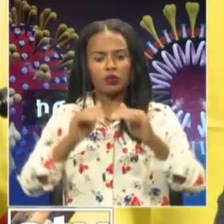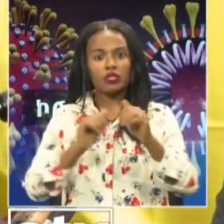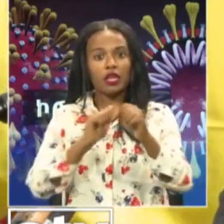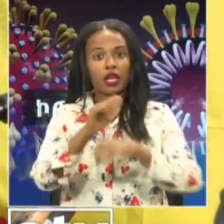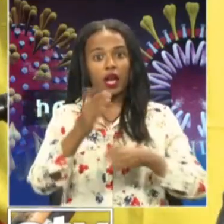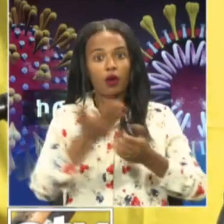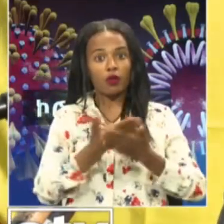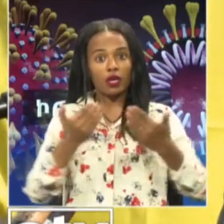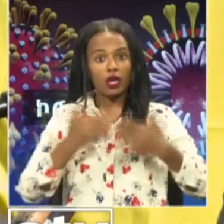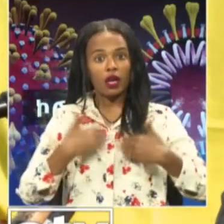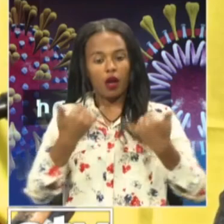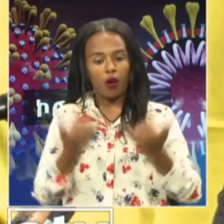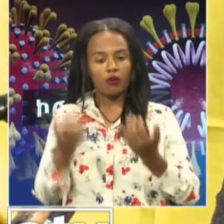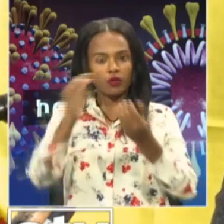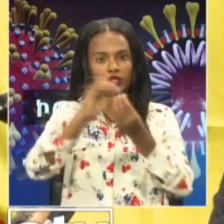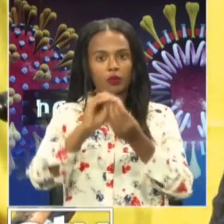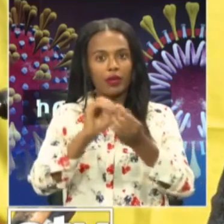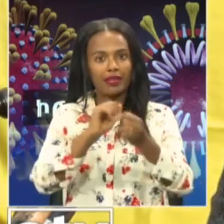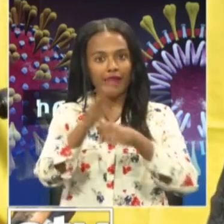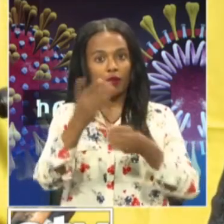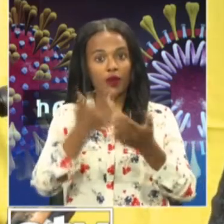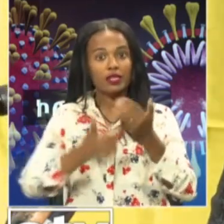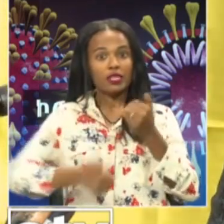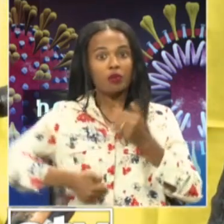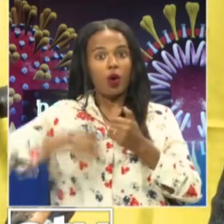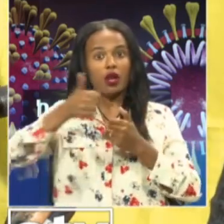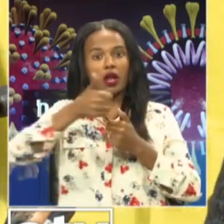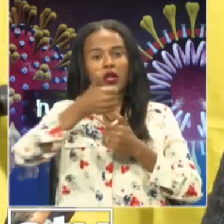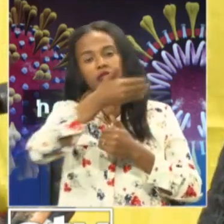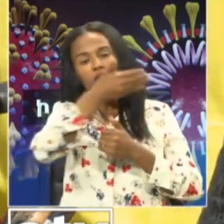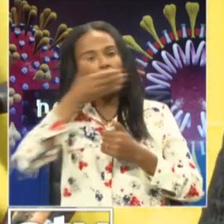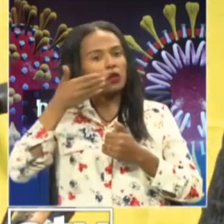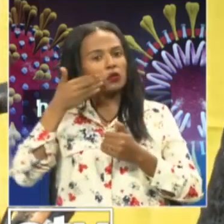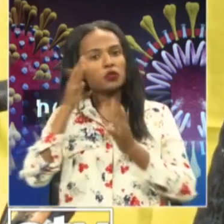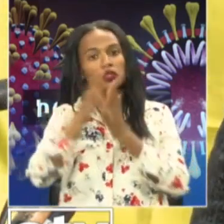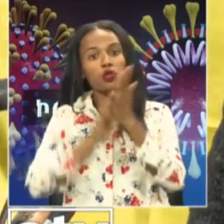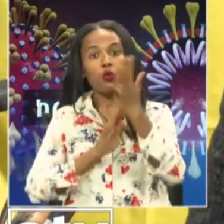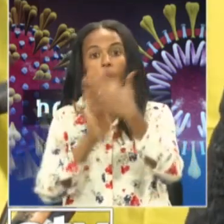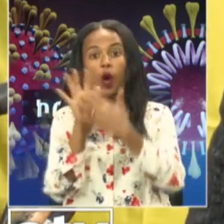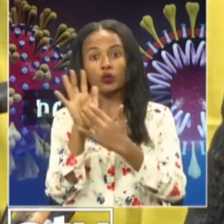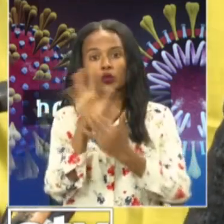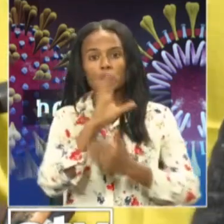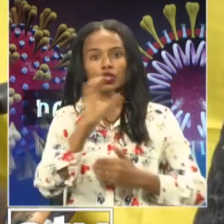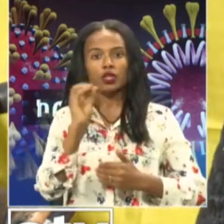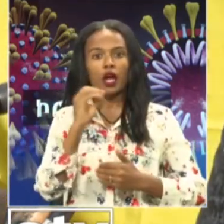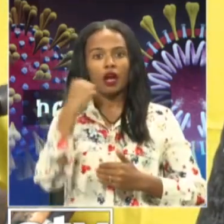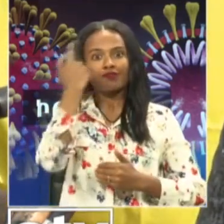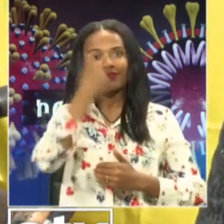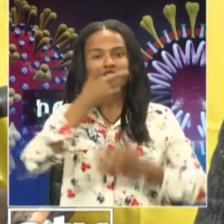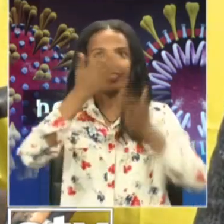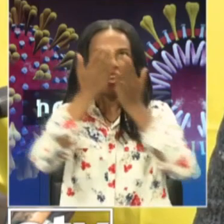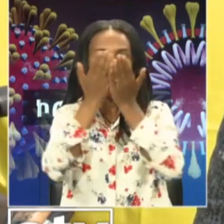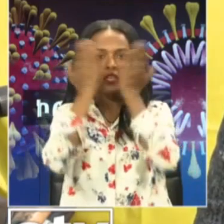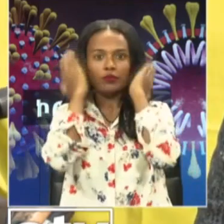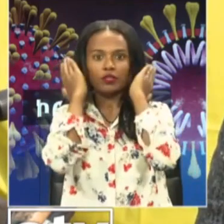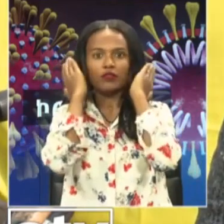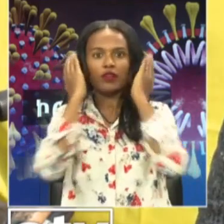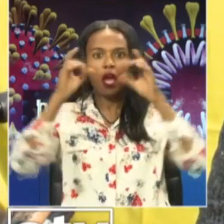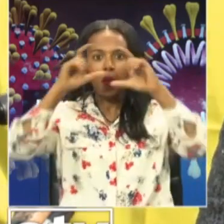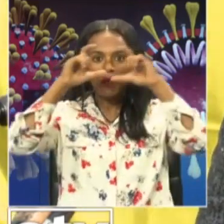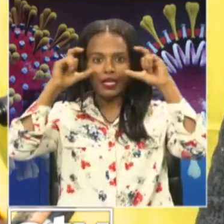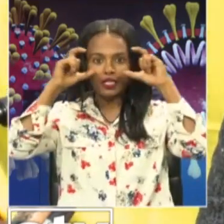ነገር አለ፣ አሁንም ተጨማሪ ተልኳል። እነዚህ በዋነኛነት ማስኮች፣ ጓንቶች እና የፊት የአይን መሸፈኛ